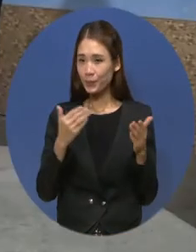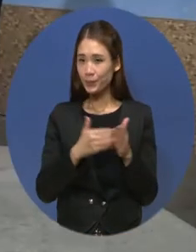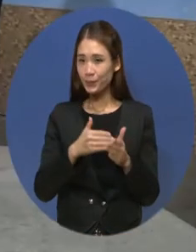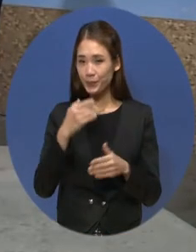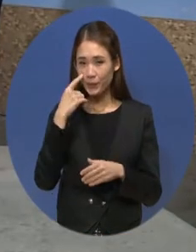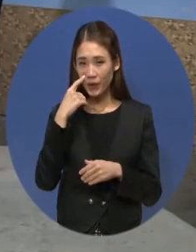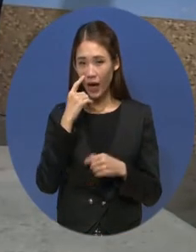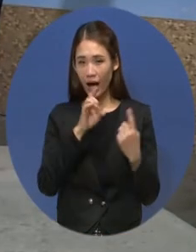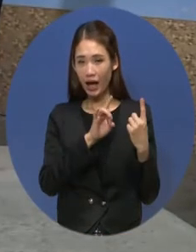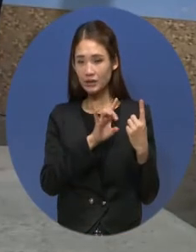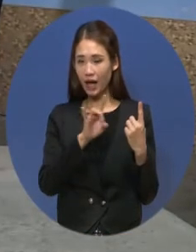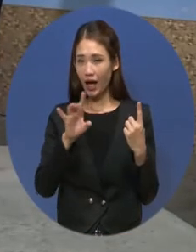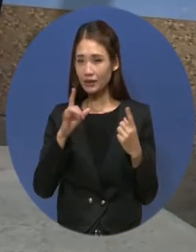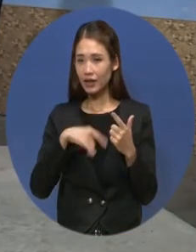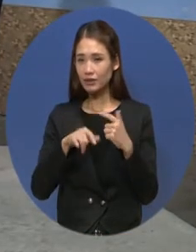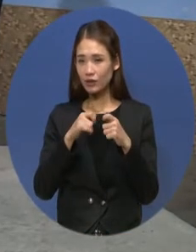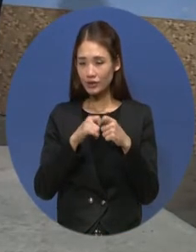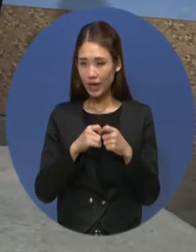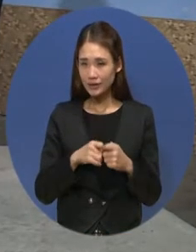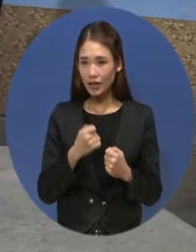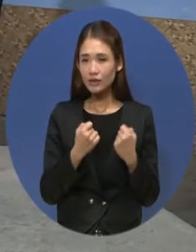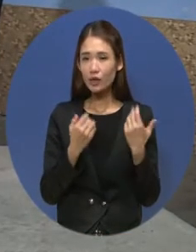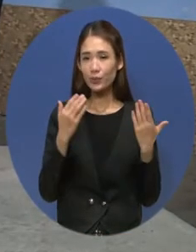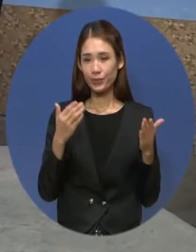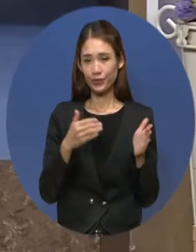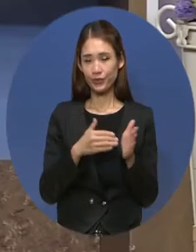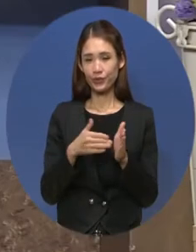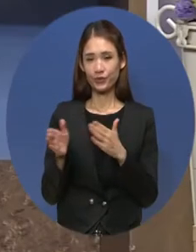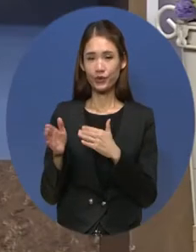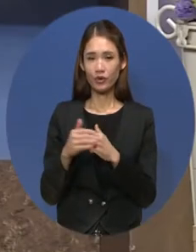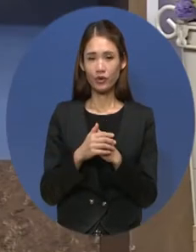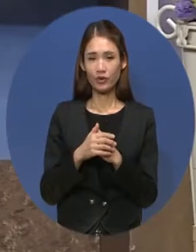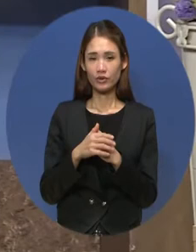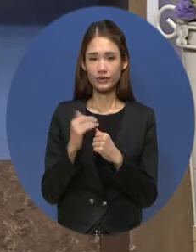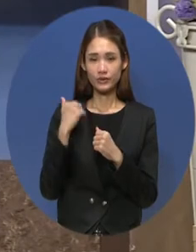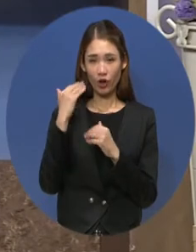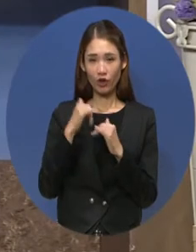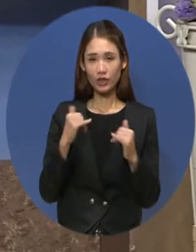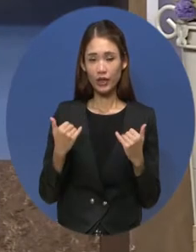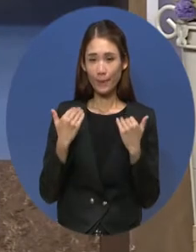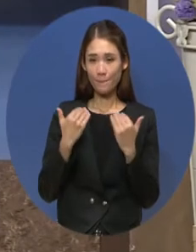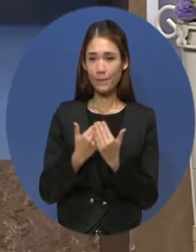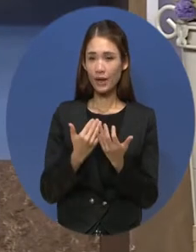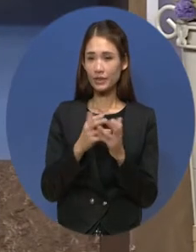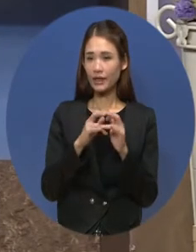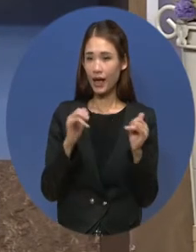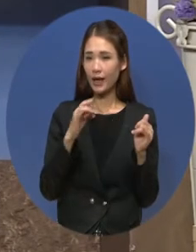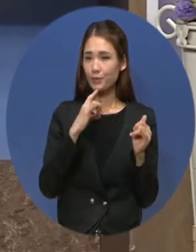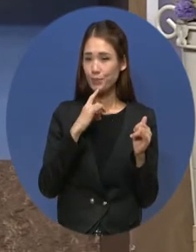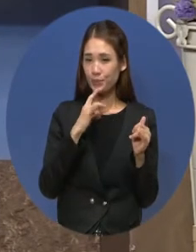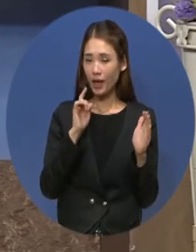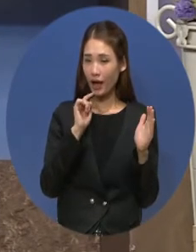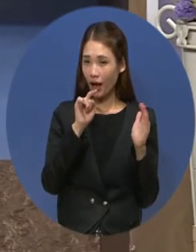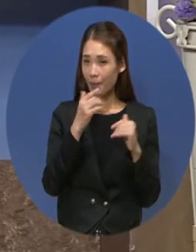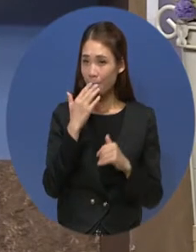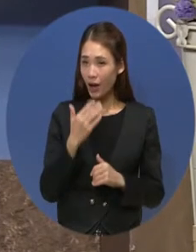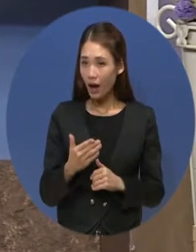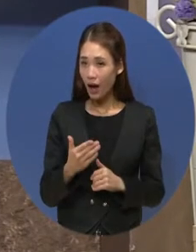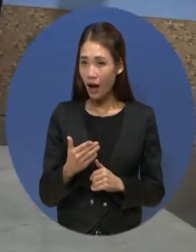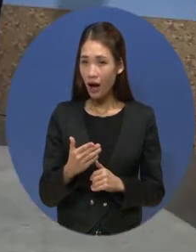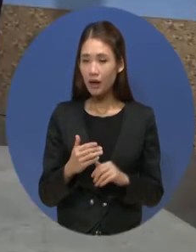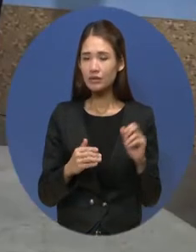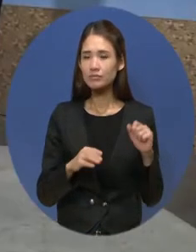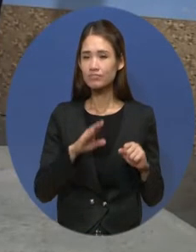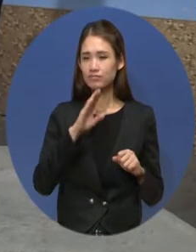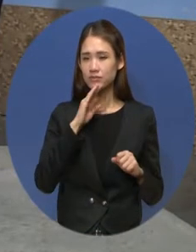이제 차근차근 좀더 상세하게 알아 보도록 하구요 어 그럼 성인 발달장애인 분들만 갈수록 있는건가요 4 만